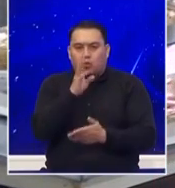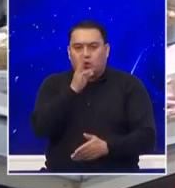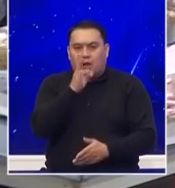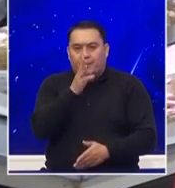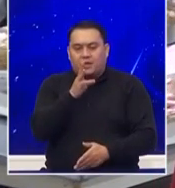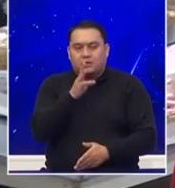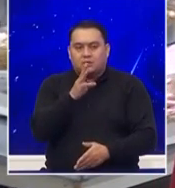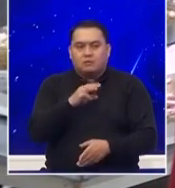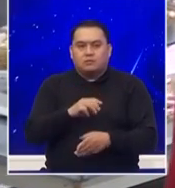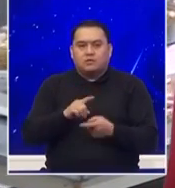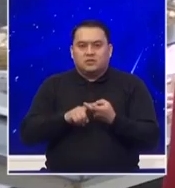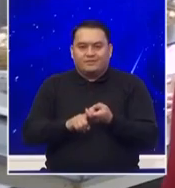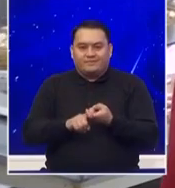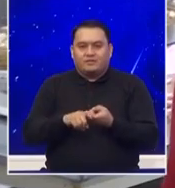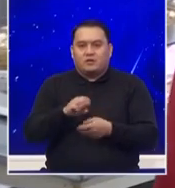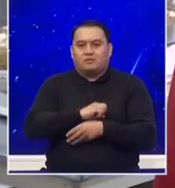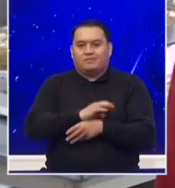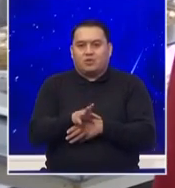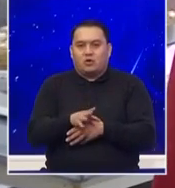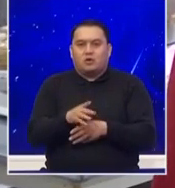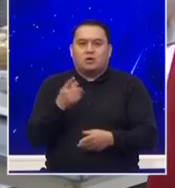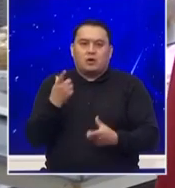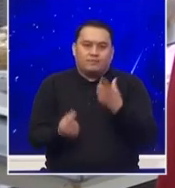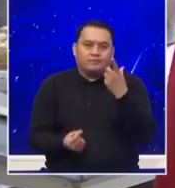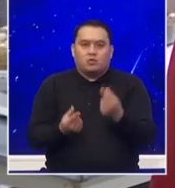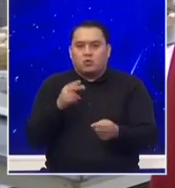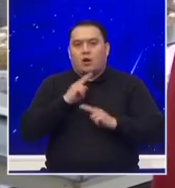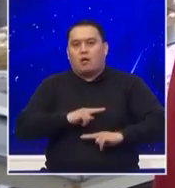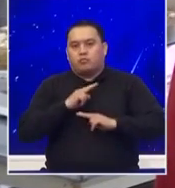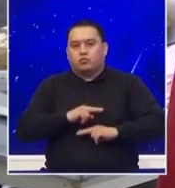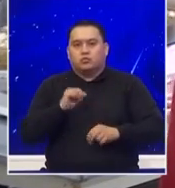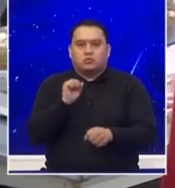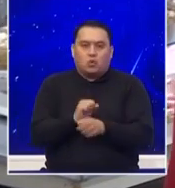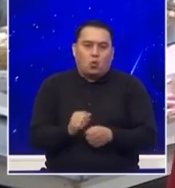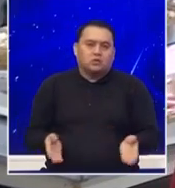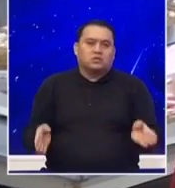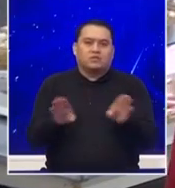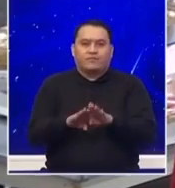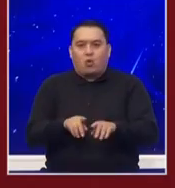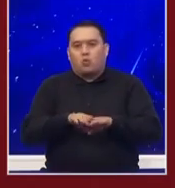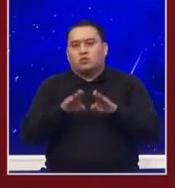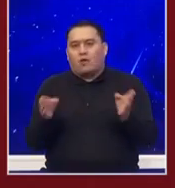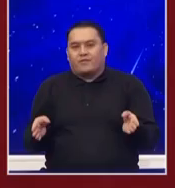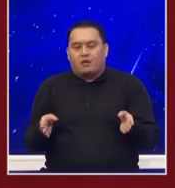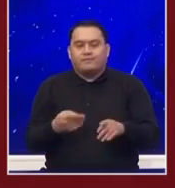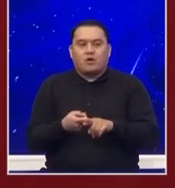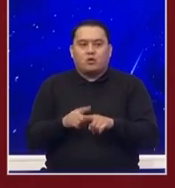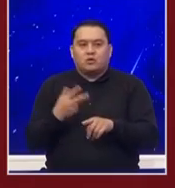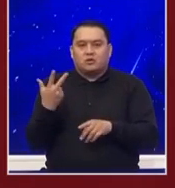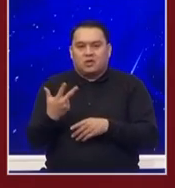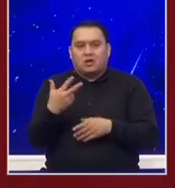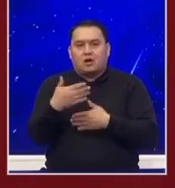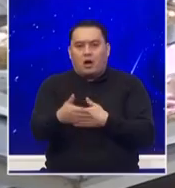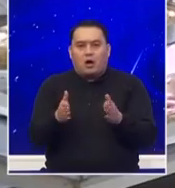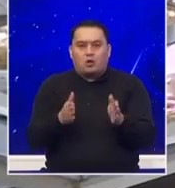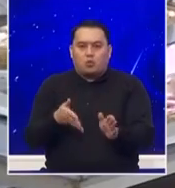заработать. Коронавирусом и так получается, то работаем, то не работаем, торговые дома то закрывают, то открывают. 3 коробки в день